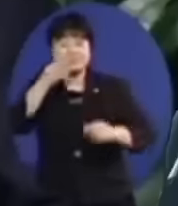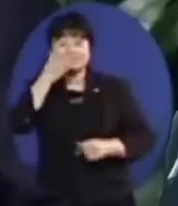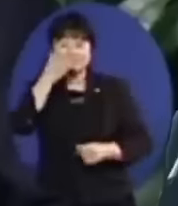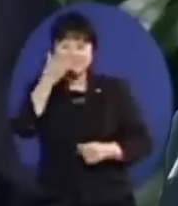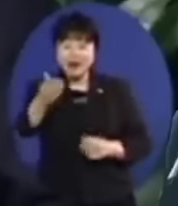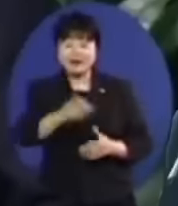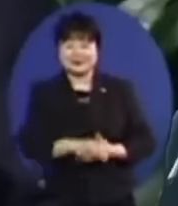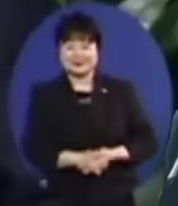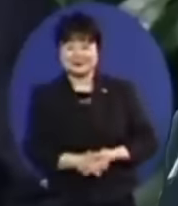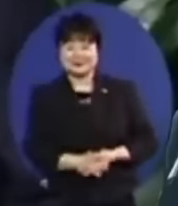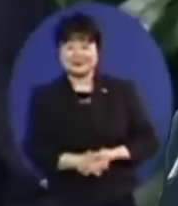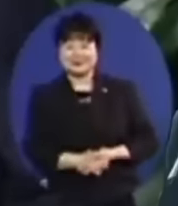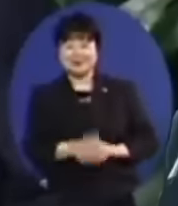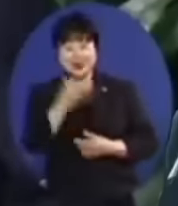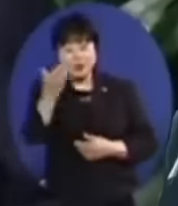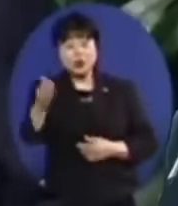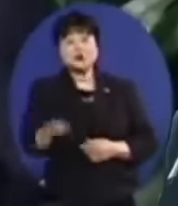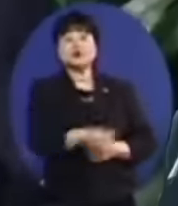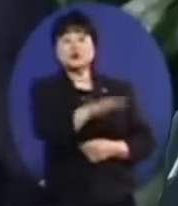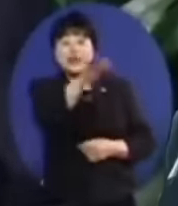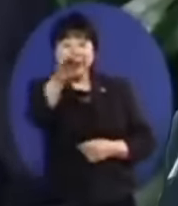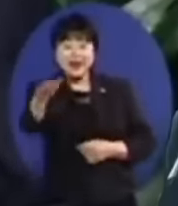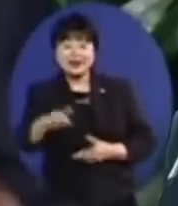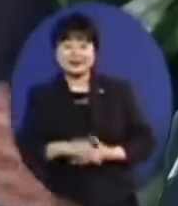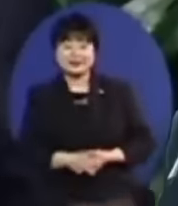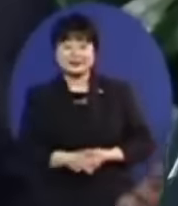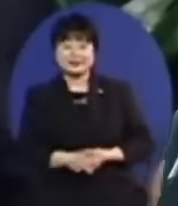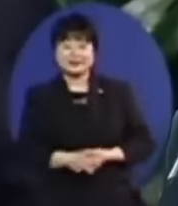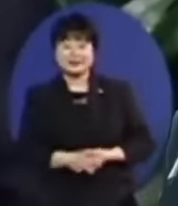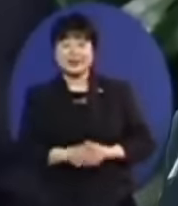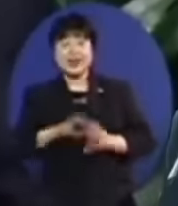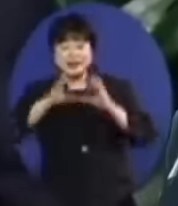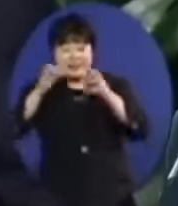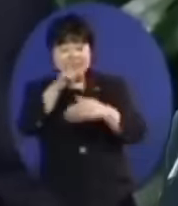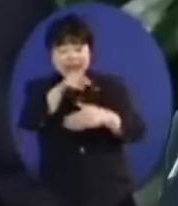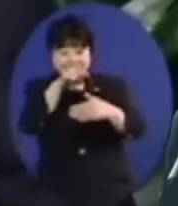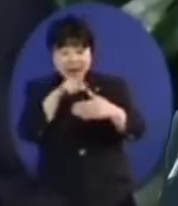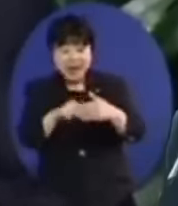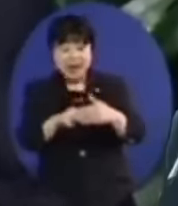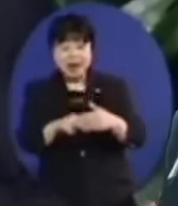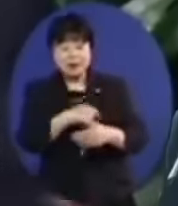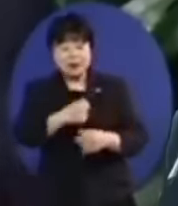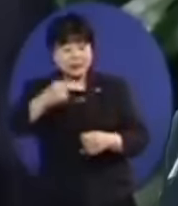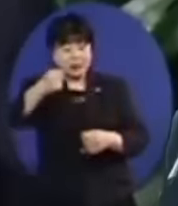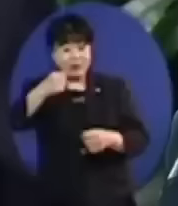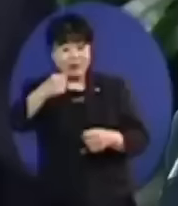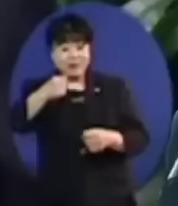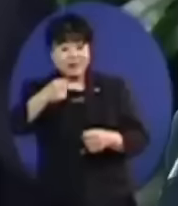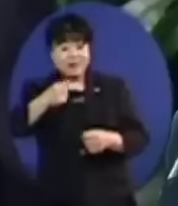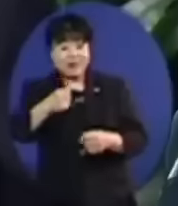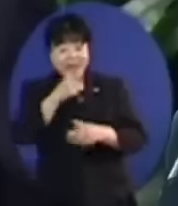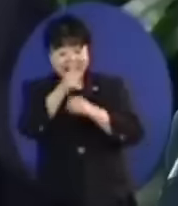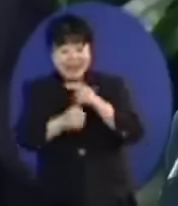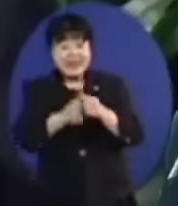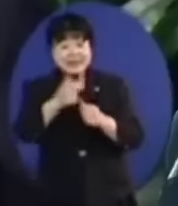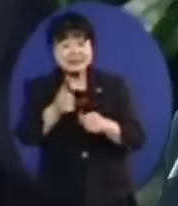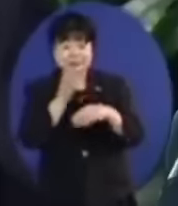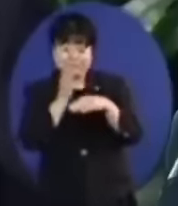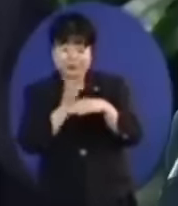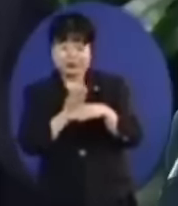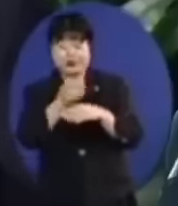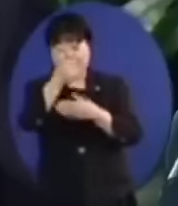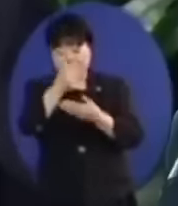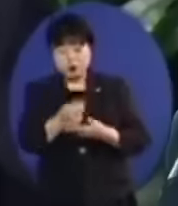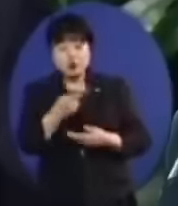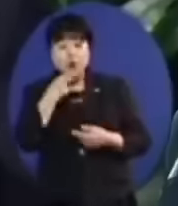것입니다. 여러분, 우리가 온 세상 모든 것 다 가져도 내가 하나님을 중심에 모시고